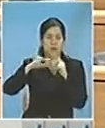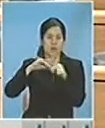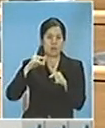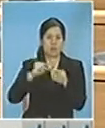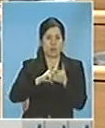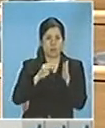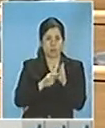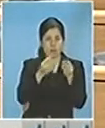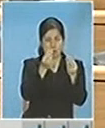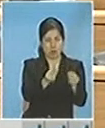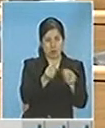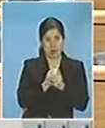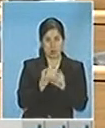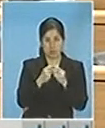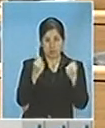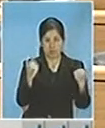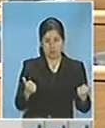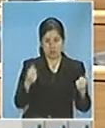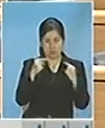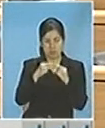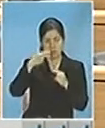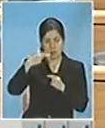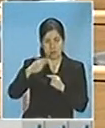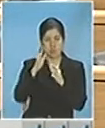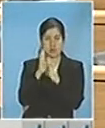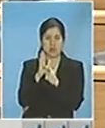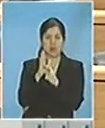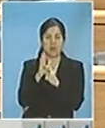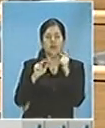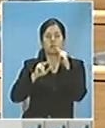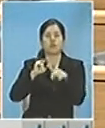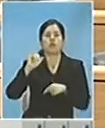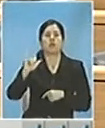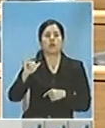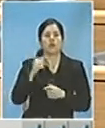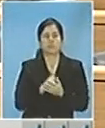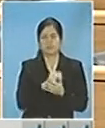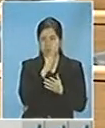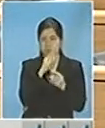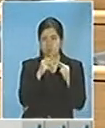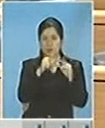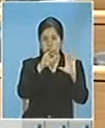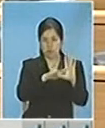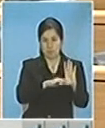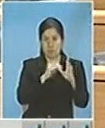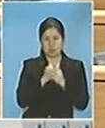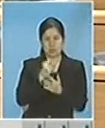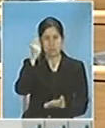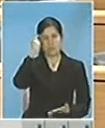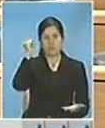การให้เดี๋ยวนี้ฉันหอหีบไม่หันอากาศย่อยักษ์พอไปสมัครงานเขียนคำว่าให้ไม่ได้พอ